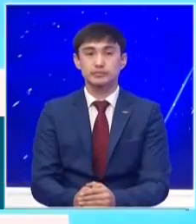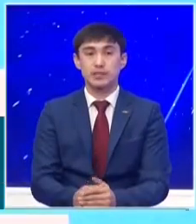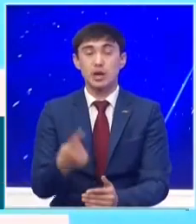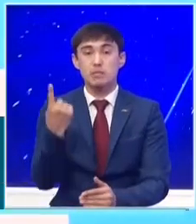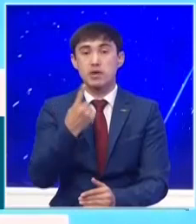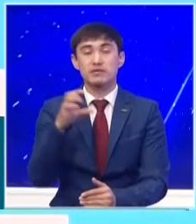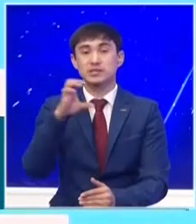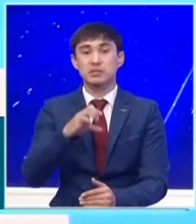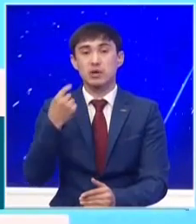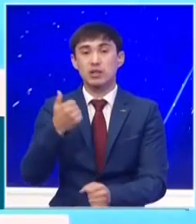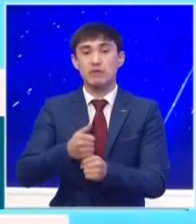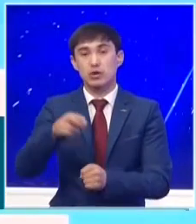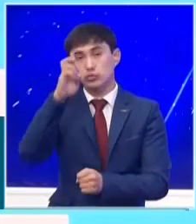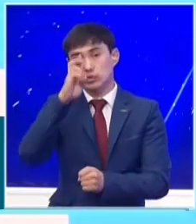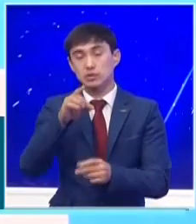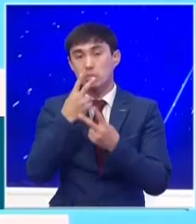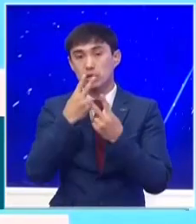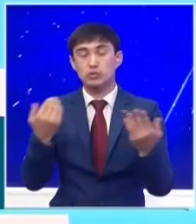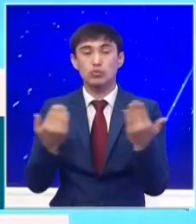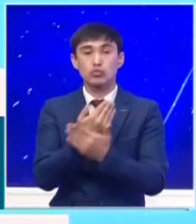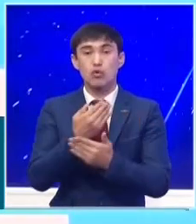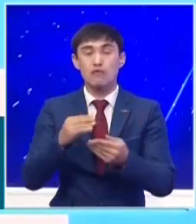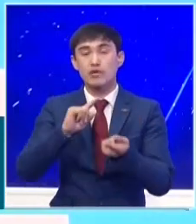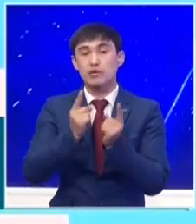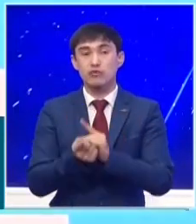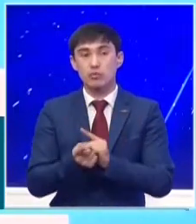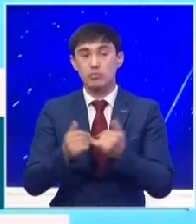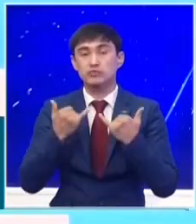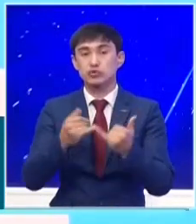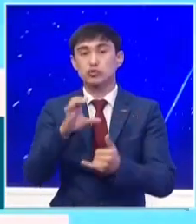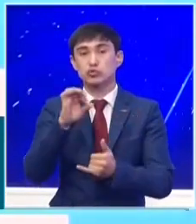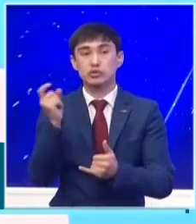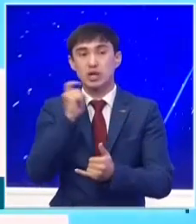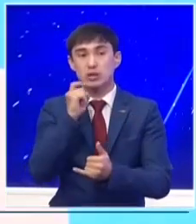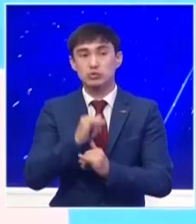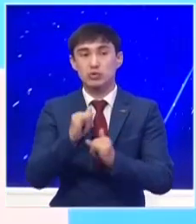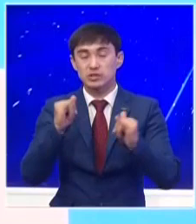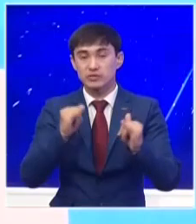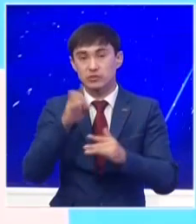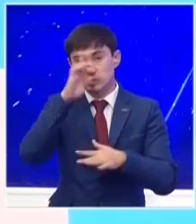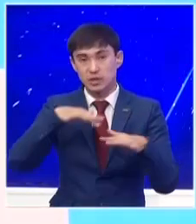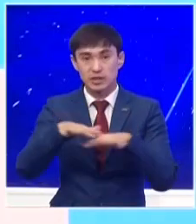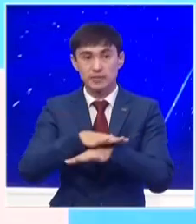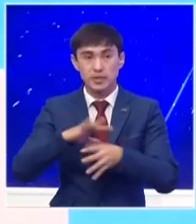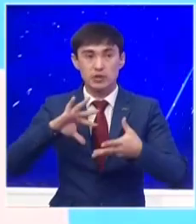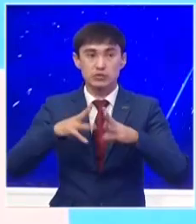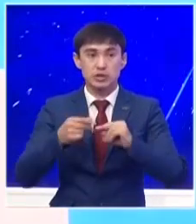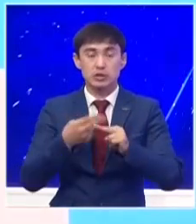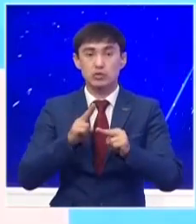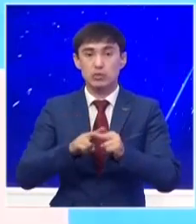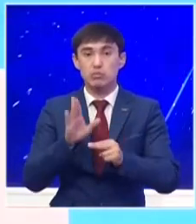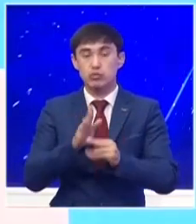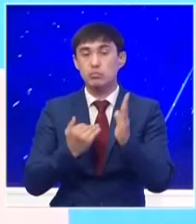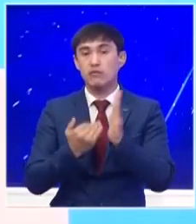1 сентября глава государства презентовал новый пакет реформ, посвященный социально-экономическому развитию страны, результатом которого